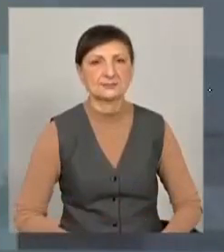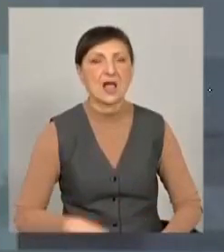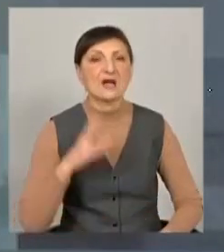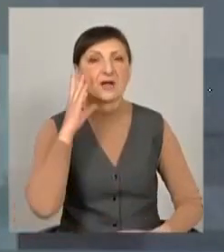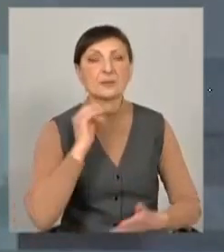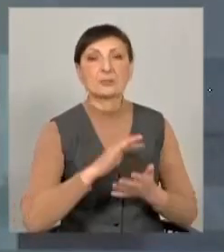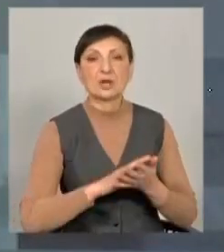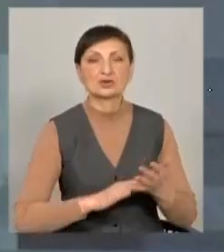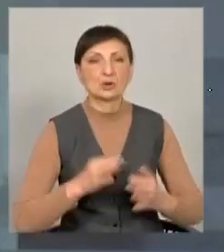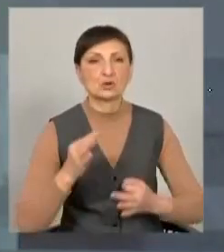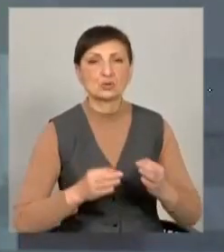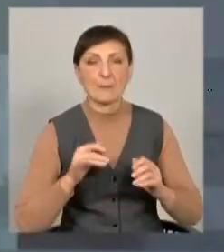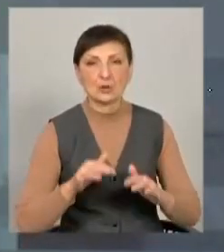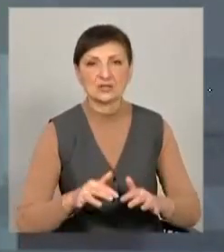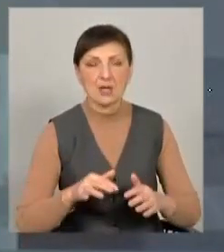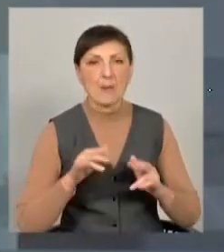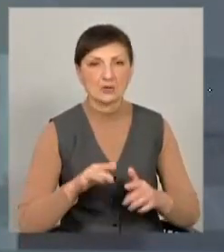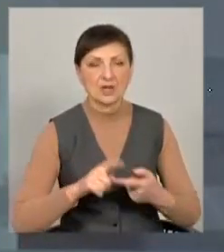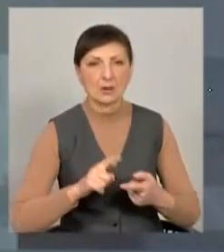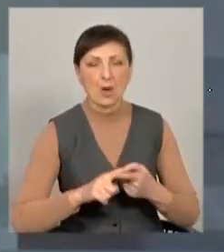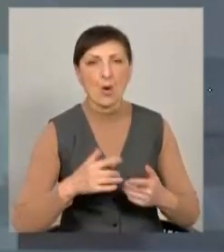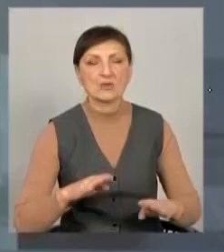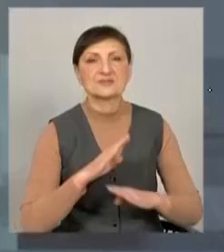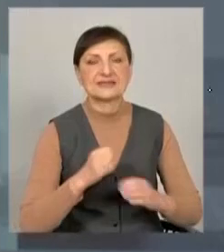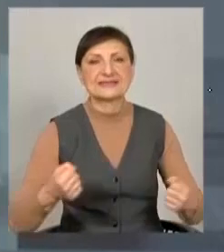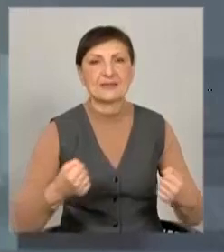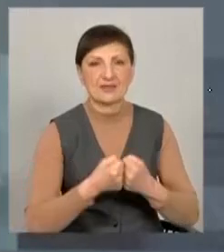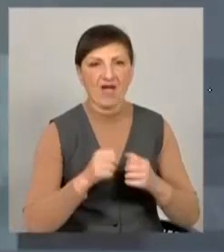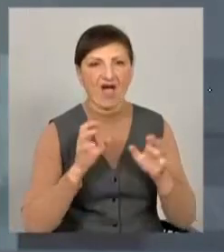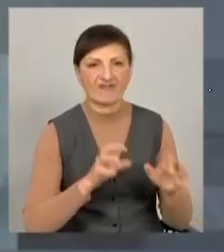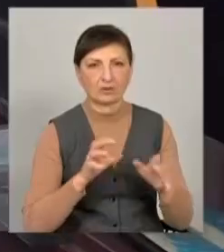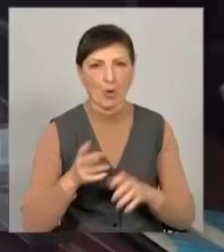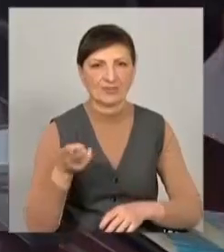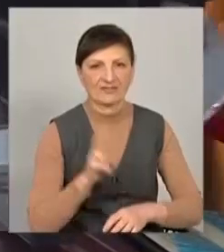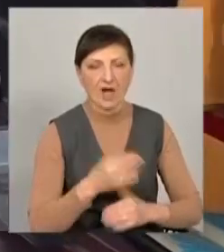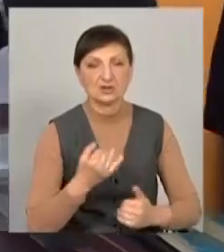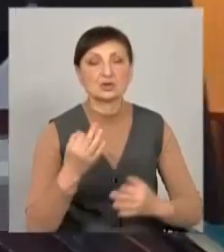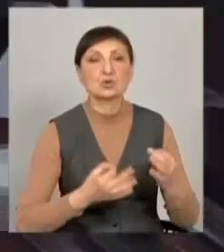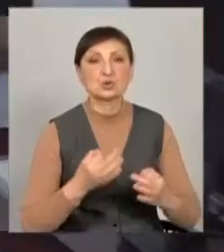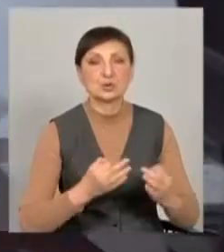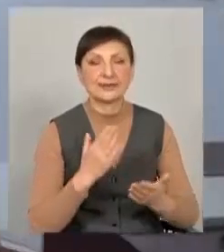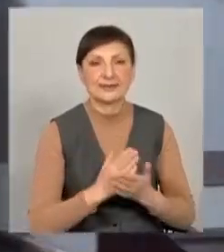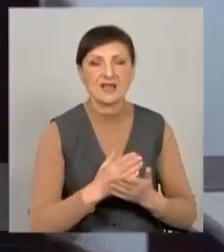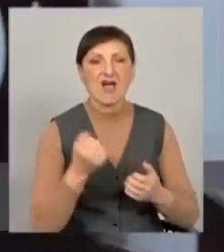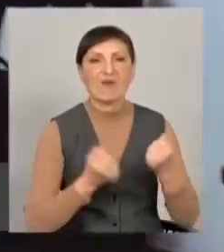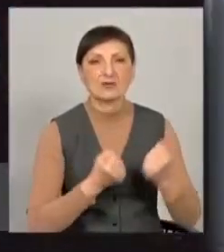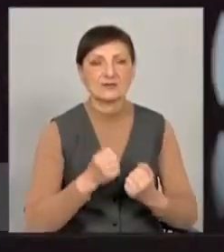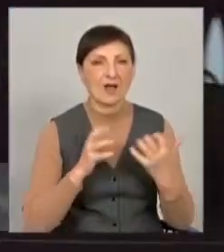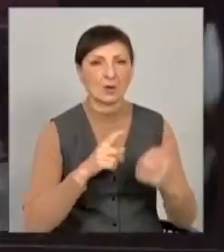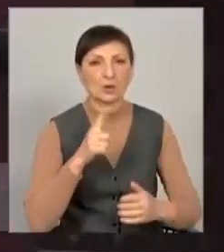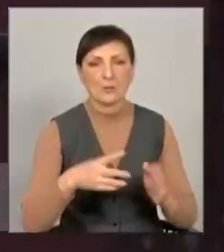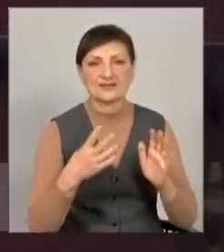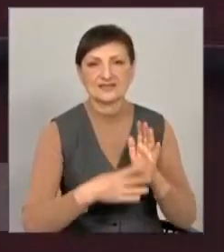В Алматы продолжается судебный процесс по делу о смертельном ДТП с автобусами. Сейчас на скамье подсудимых находится водитель автобуса